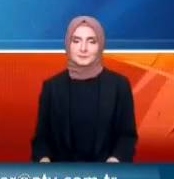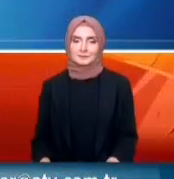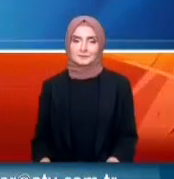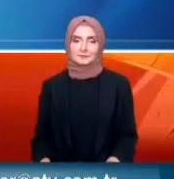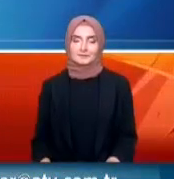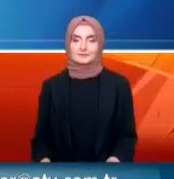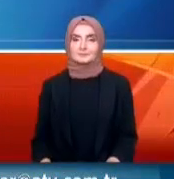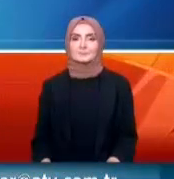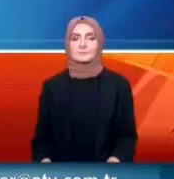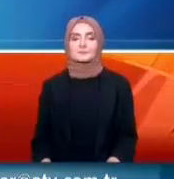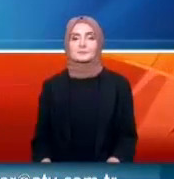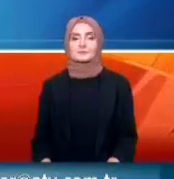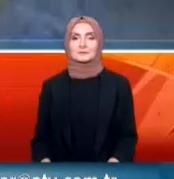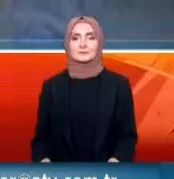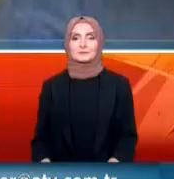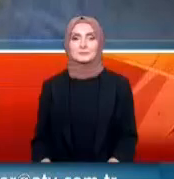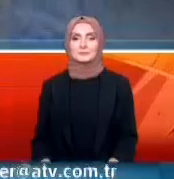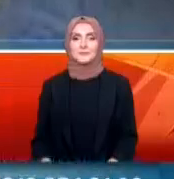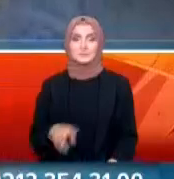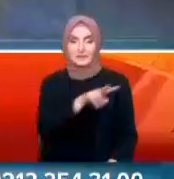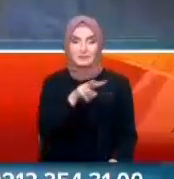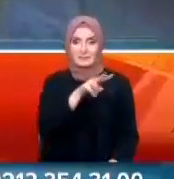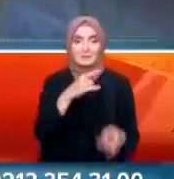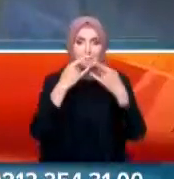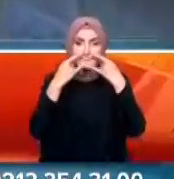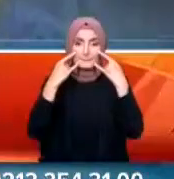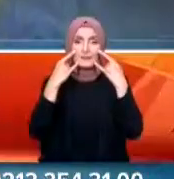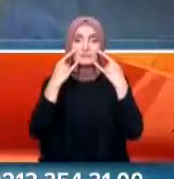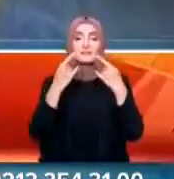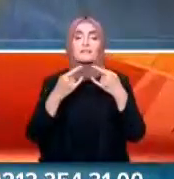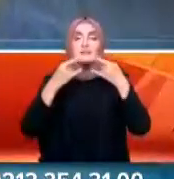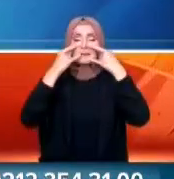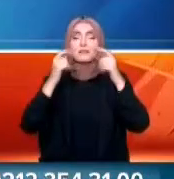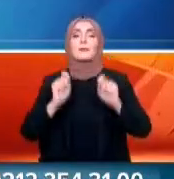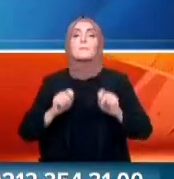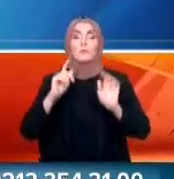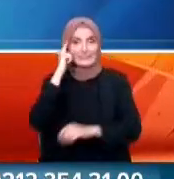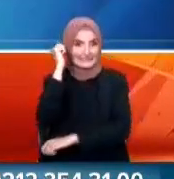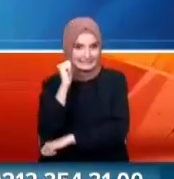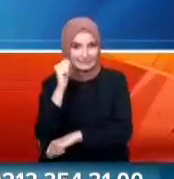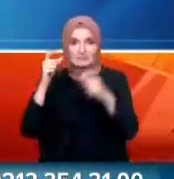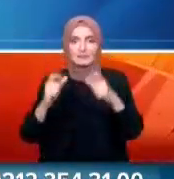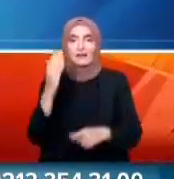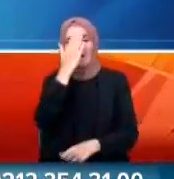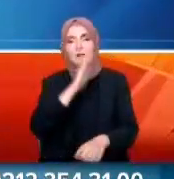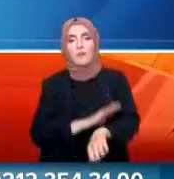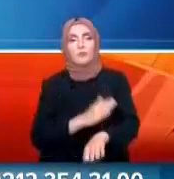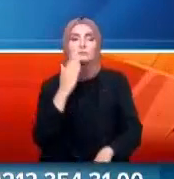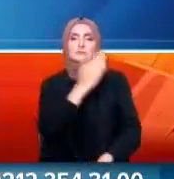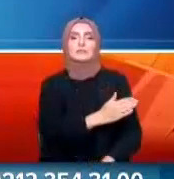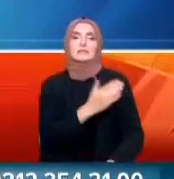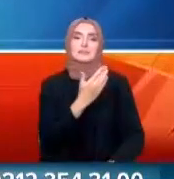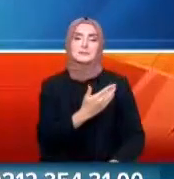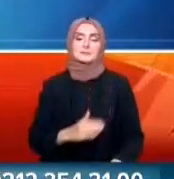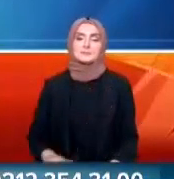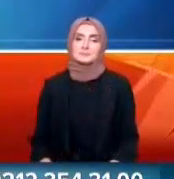maskeyi takıyor musun? Takmıyorum. İki kişinin maske takmama inadı karakolda son buldu. İnsanların hepsi birbirine değdi. Şimdi hepsi